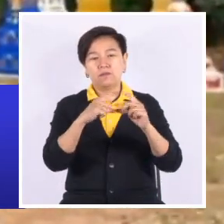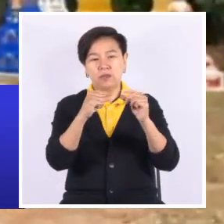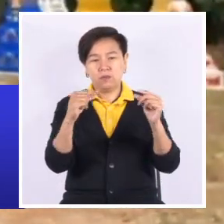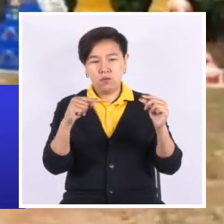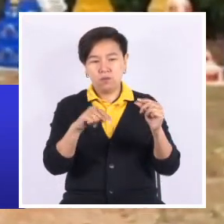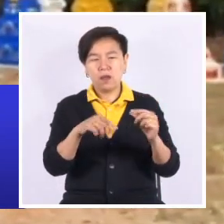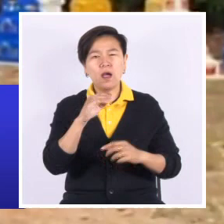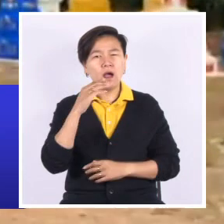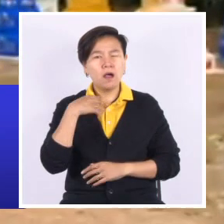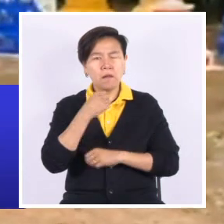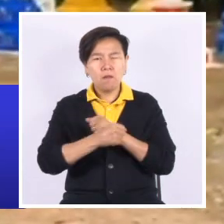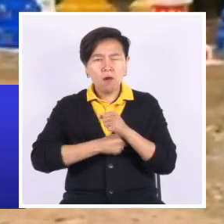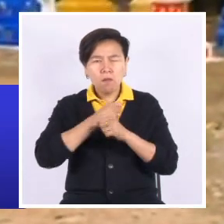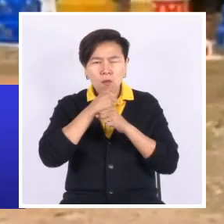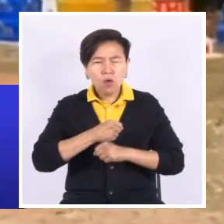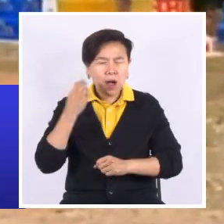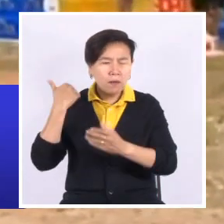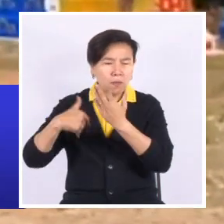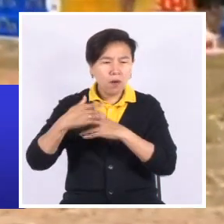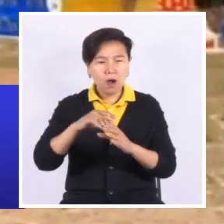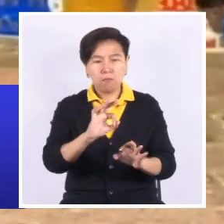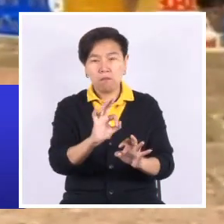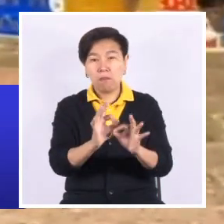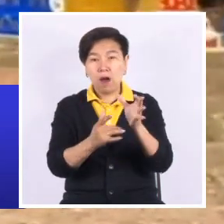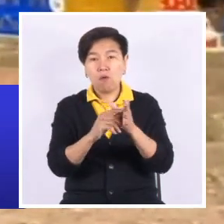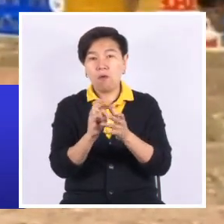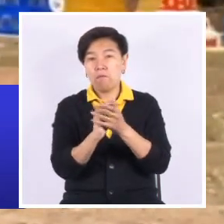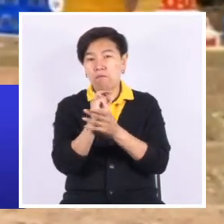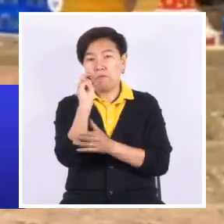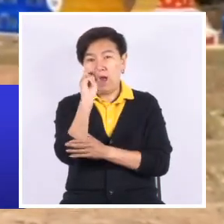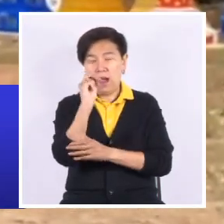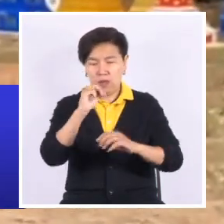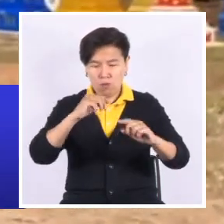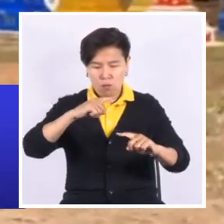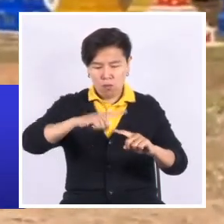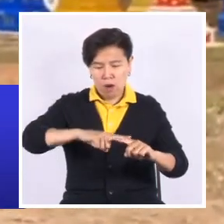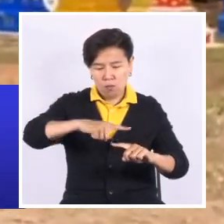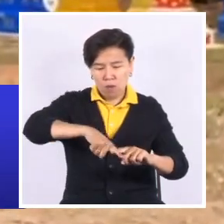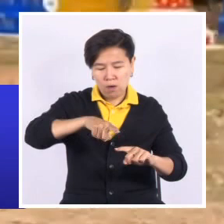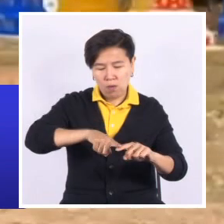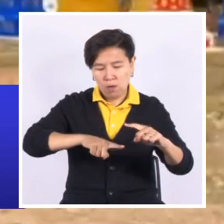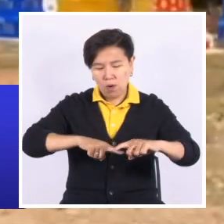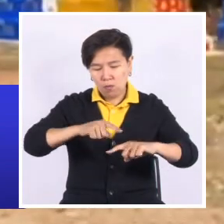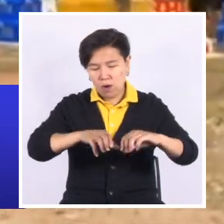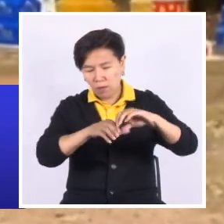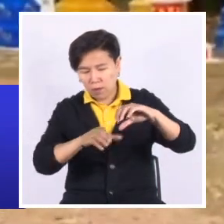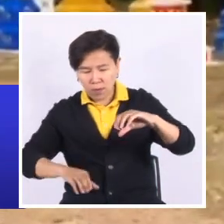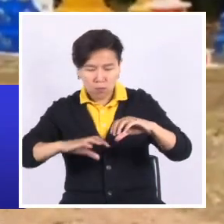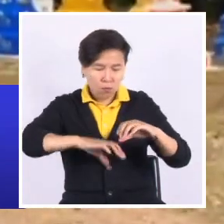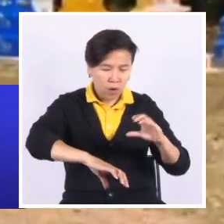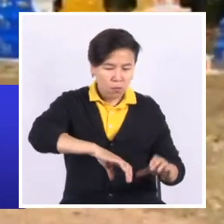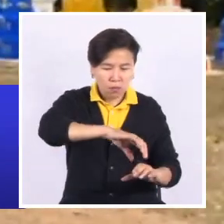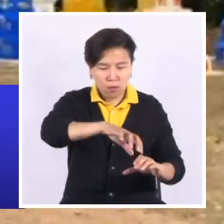นะกองฟอนเลยนะครับเนี่ยเป็นกองฟอนเลยเอาไม้มาแล้วก็เอาโรงเอาศพเนี่ยตั้งข้างบนนี่นะครับเรียกว่าต้นชี้ตายปล